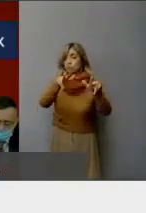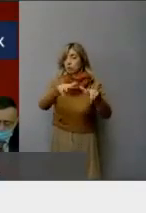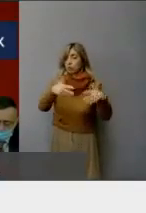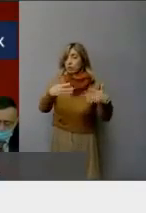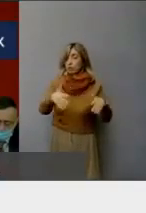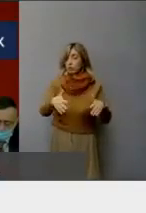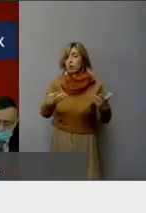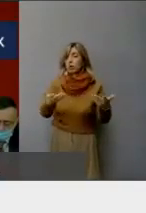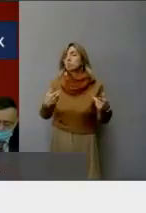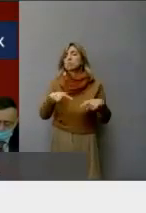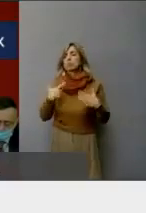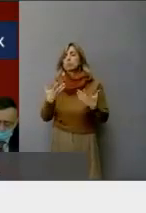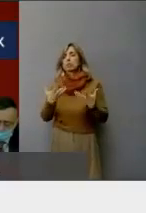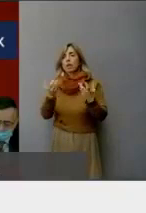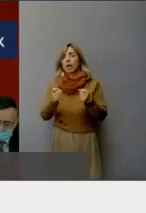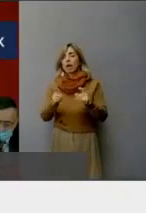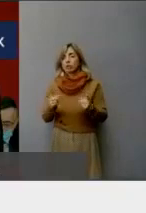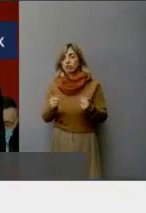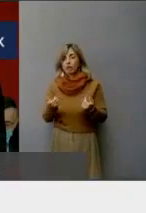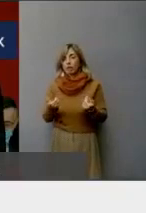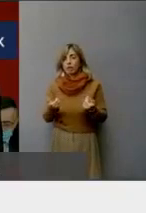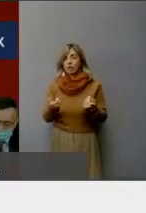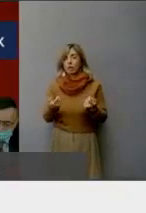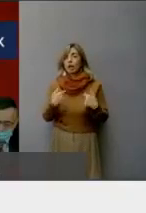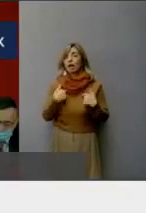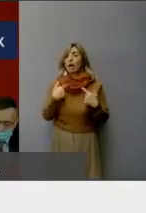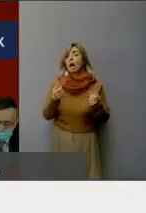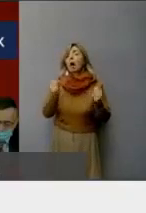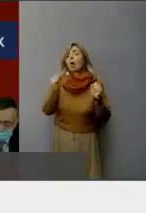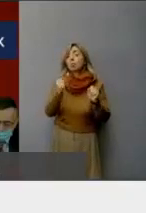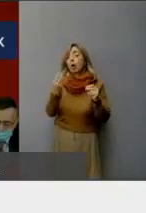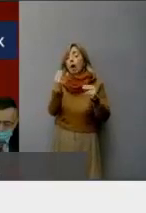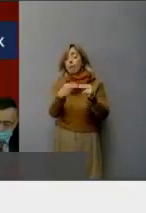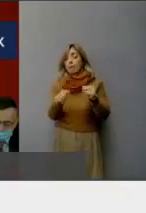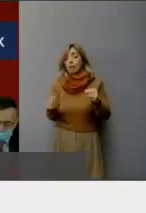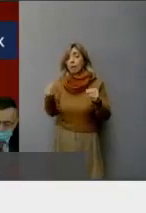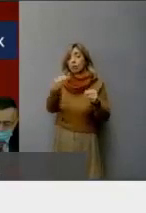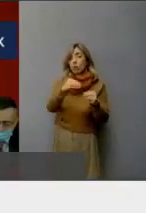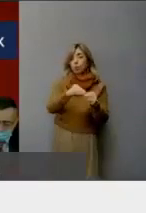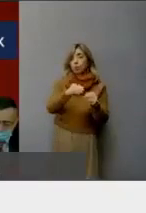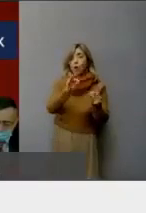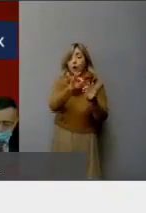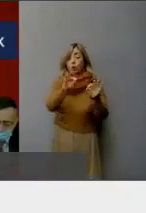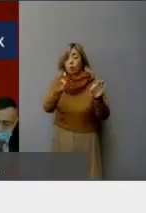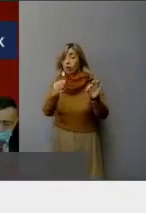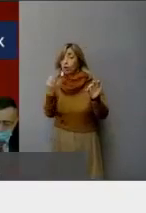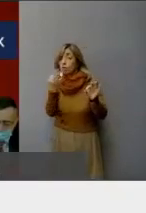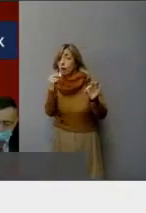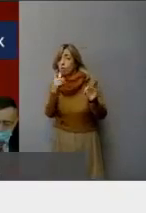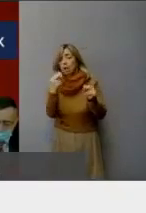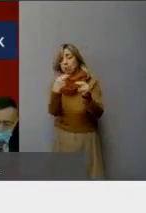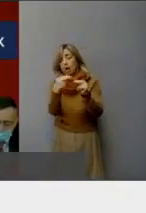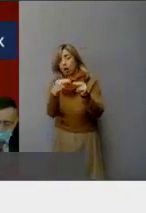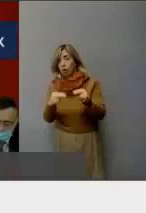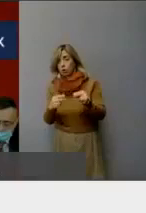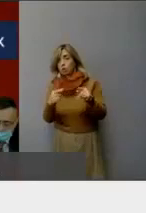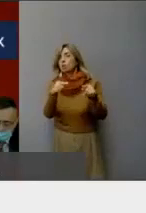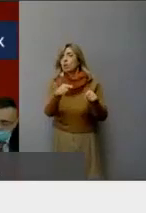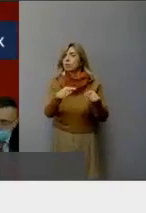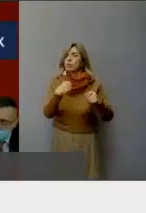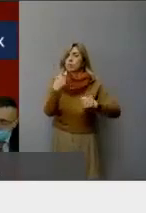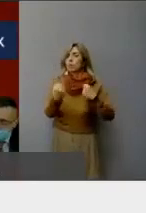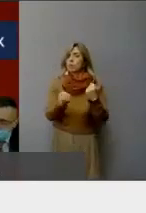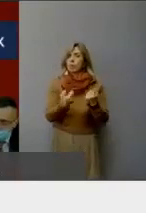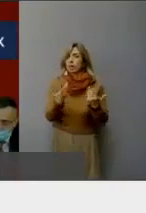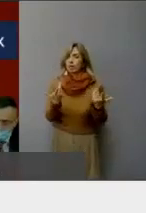che correggeva le cose che non andavano per questo è un atteggiamento non solo poco corretto ma soprattutto distorto non